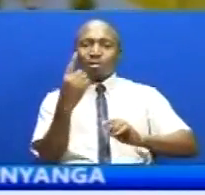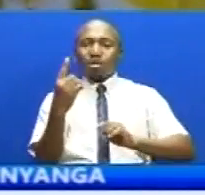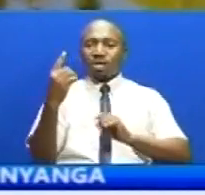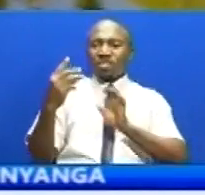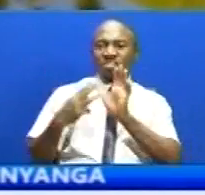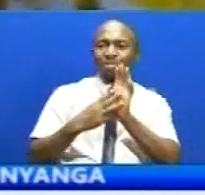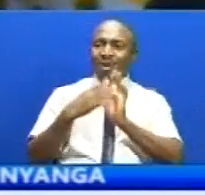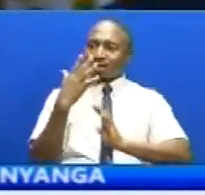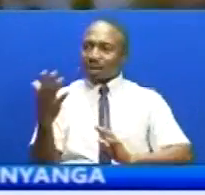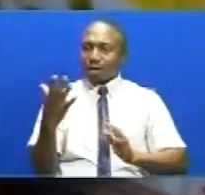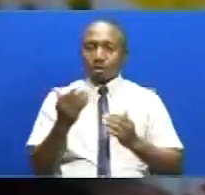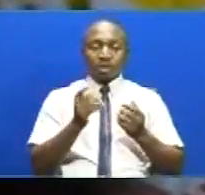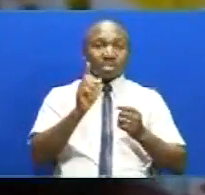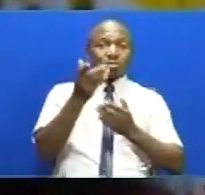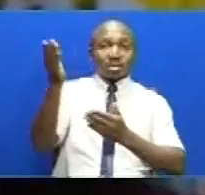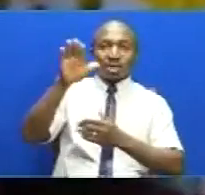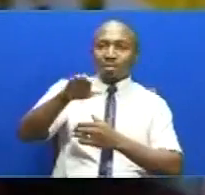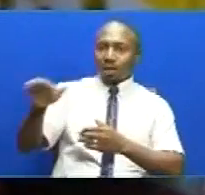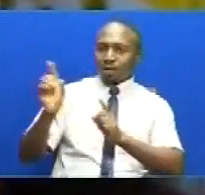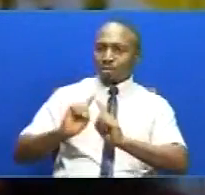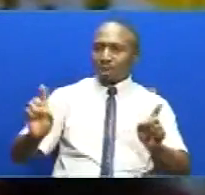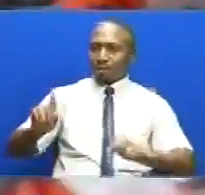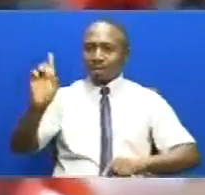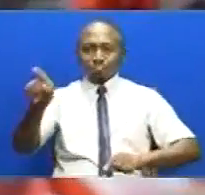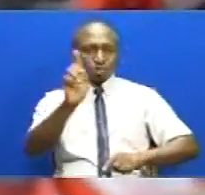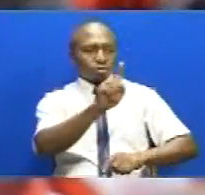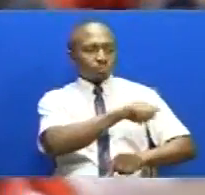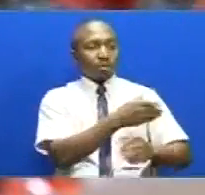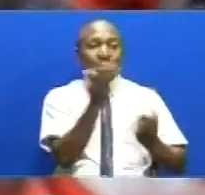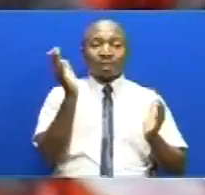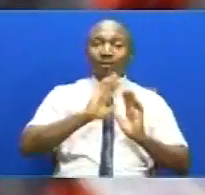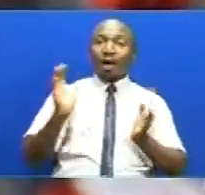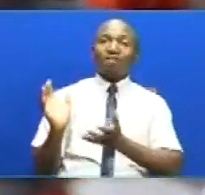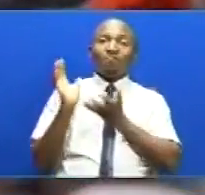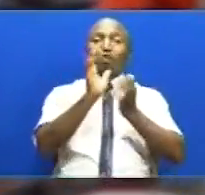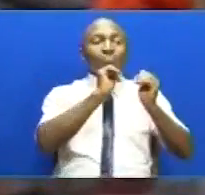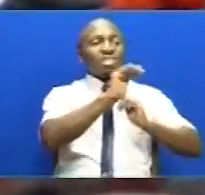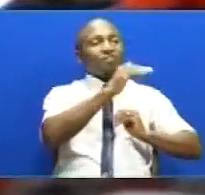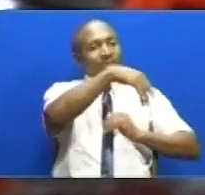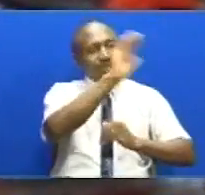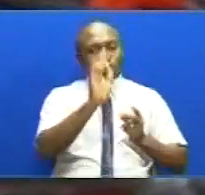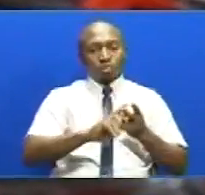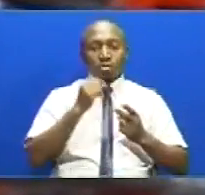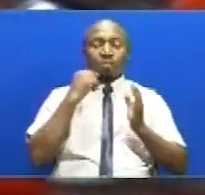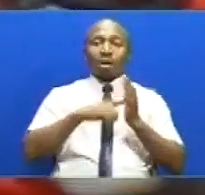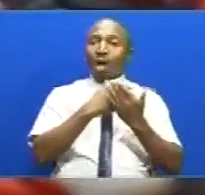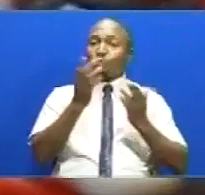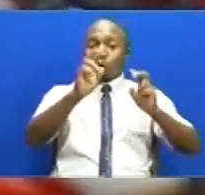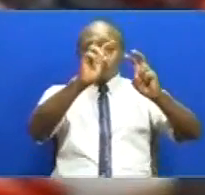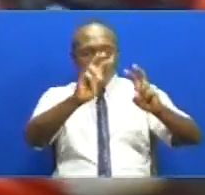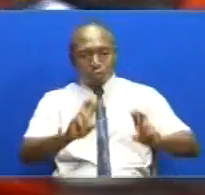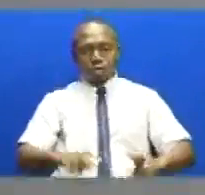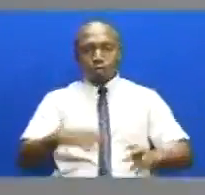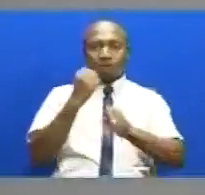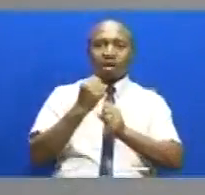hapa. Lakini na zingine zipo maeneo mbalimbali na zingine zilikwisha ondoka. Kwa hiyo ina maana hakuna ukaguzi ambao unafanyika wa